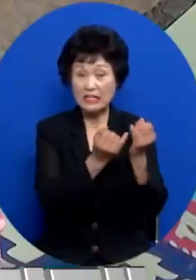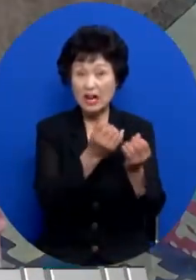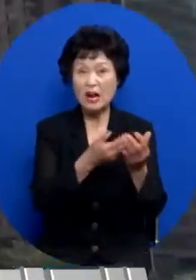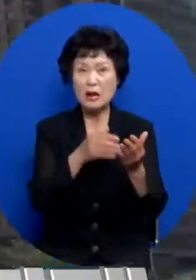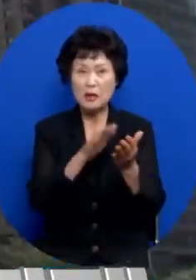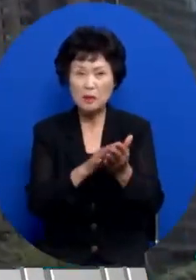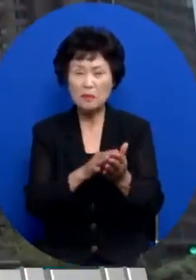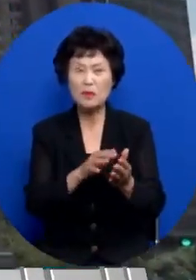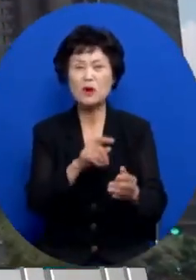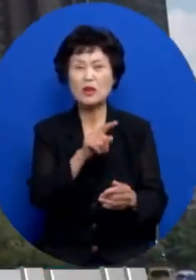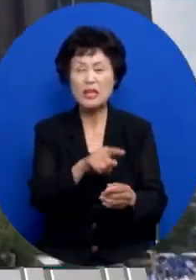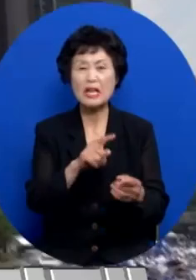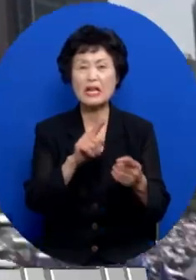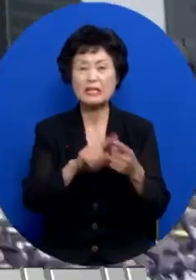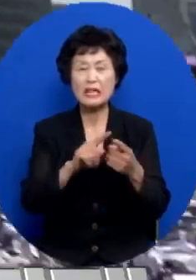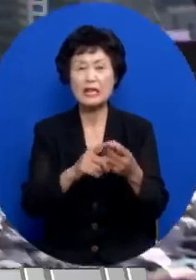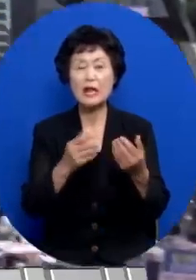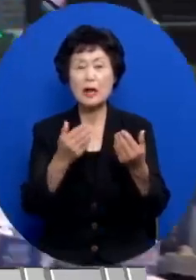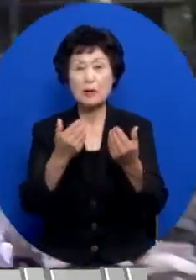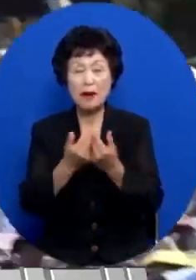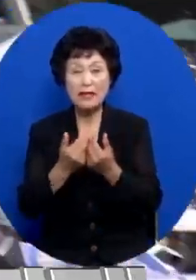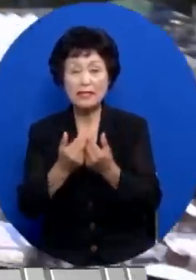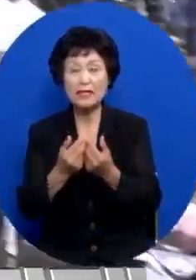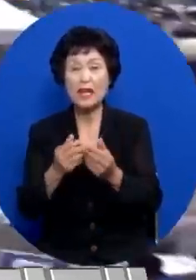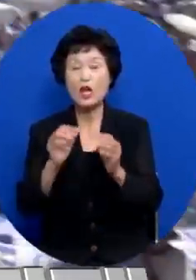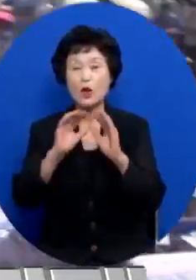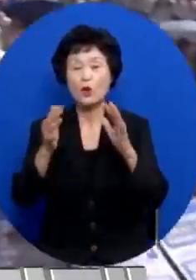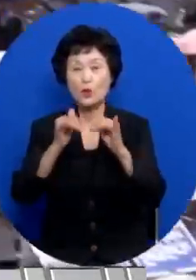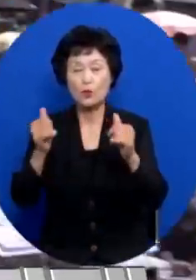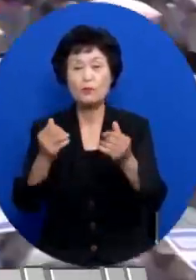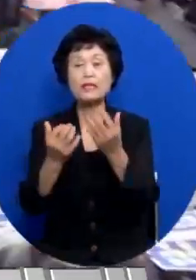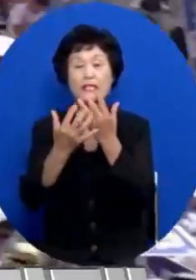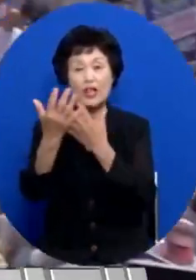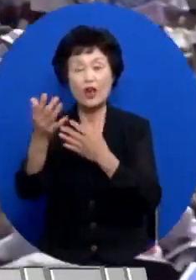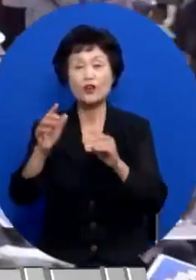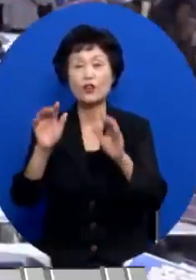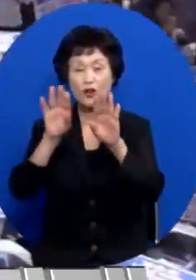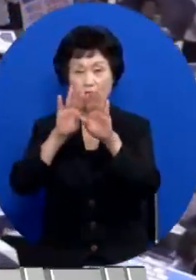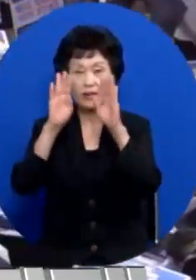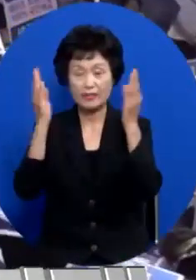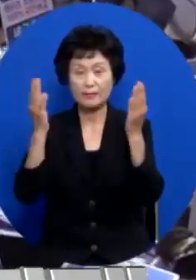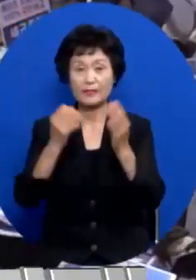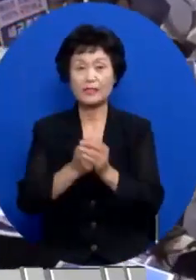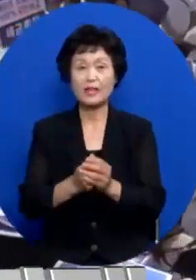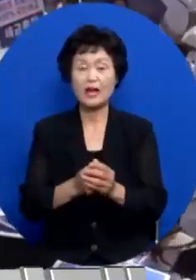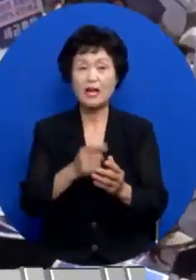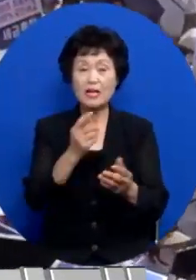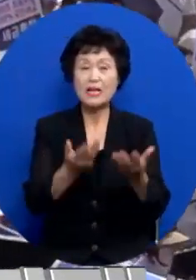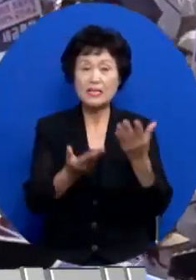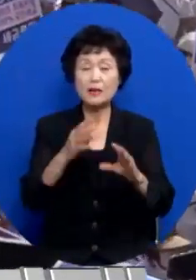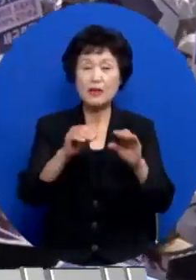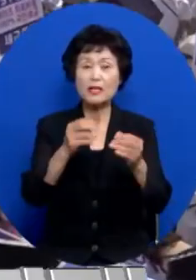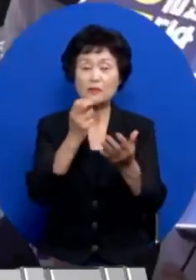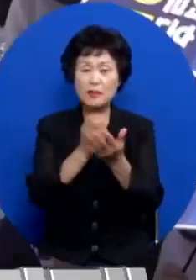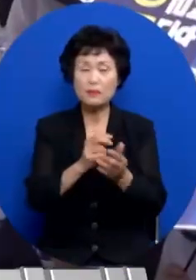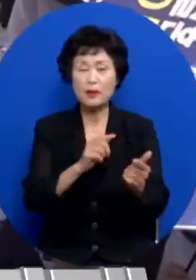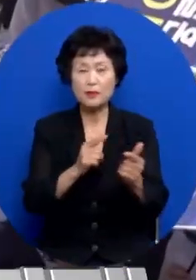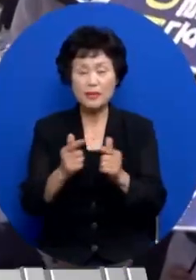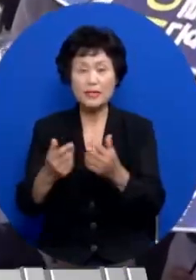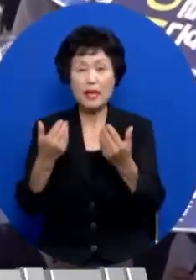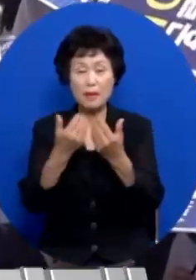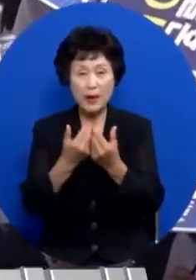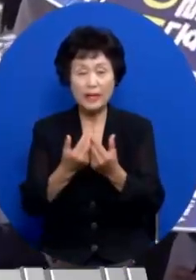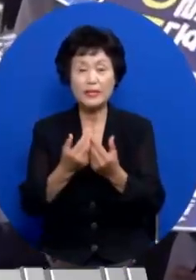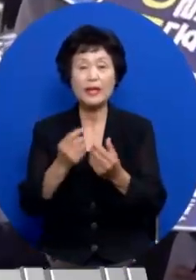물결에 맞서기 위한 대규모 국민대회가 열렸습니다. 퀴어 축제를 비롯한 동성혼 법제화, 차별금지법 제정 등의 반대